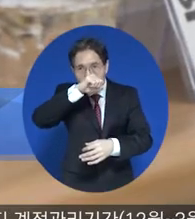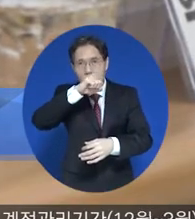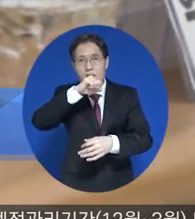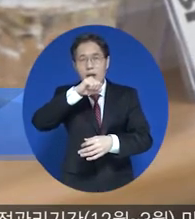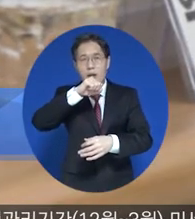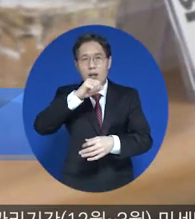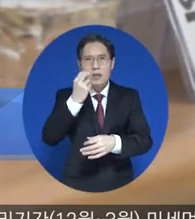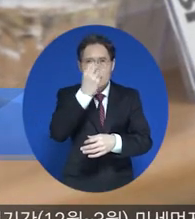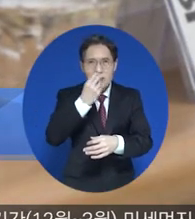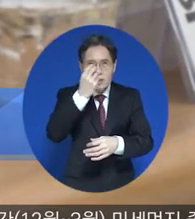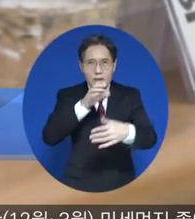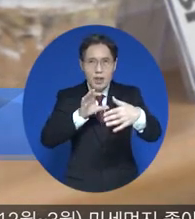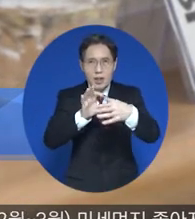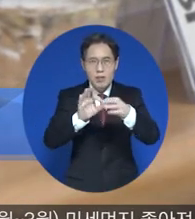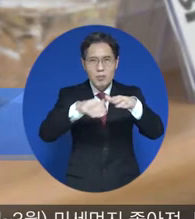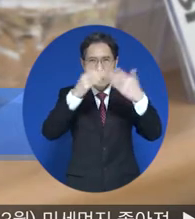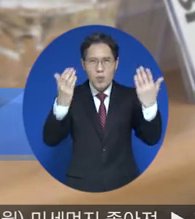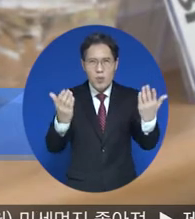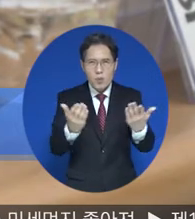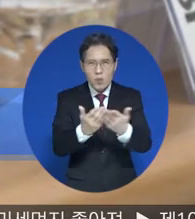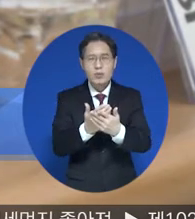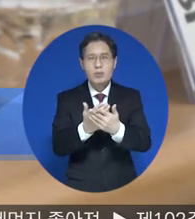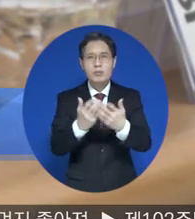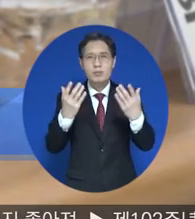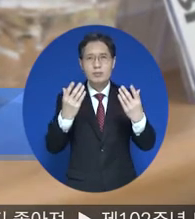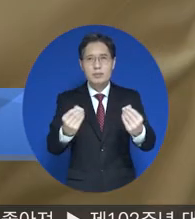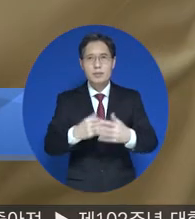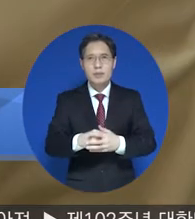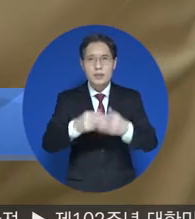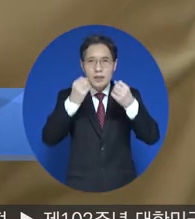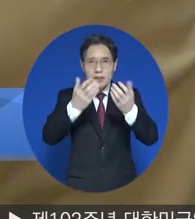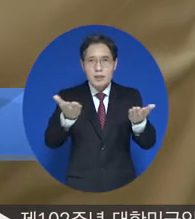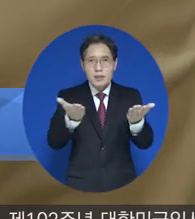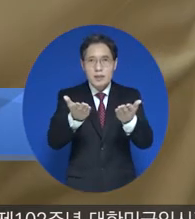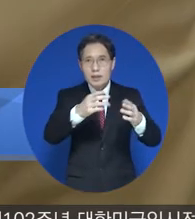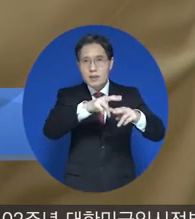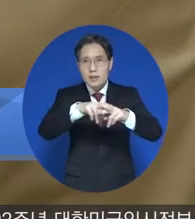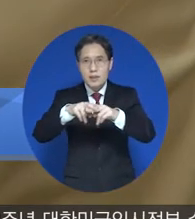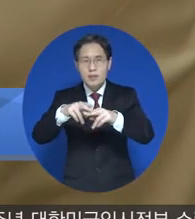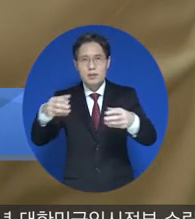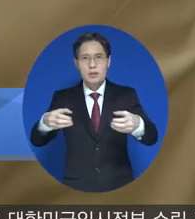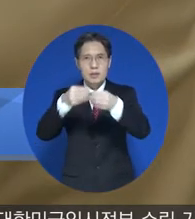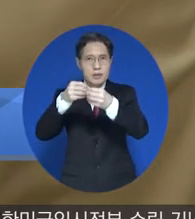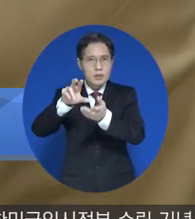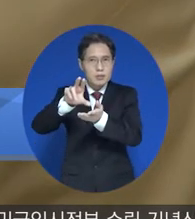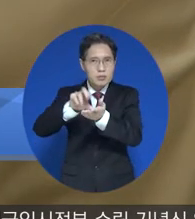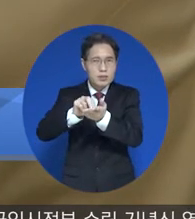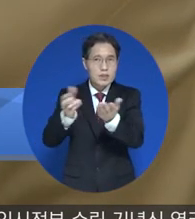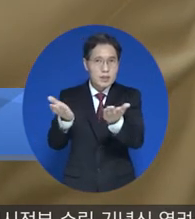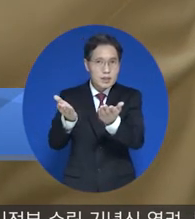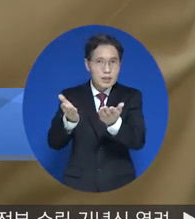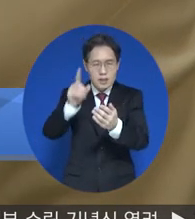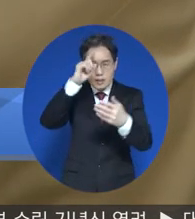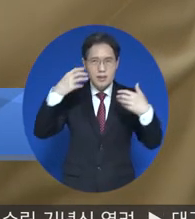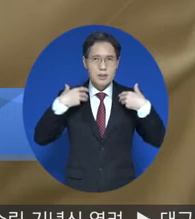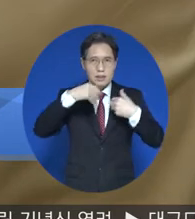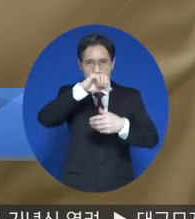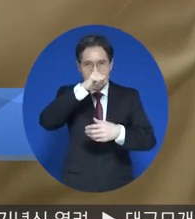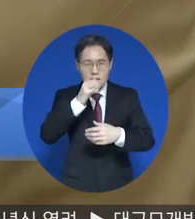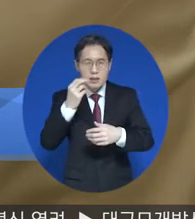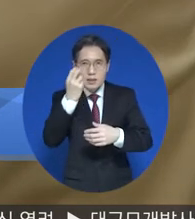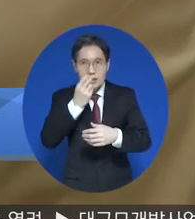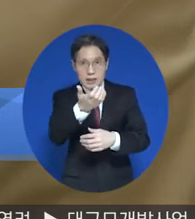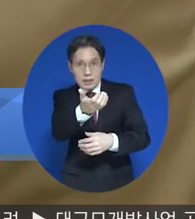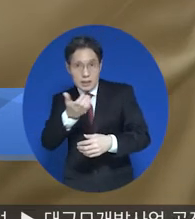추진 현황에 대해서도 점검했습니다 신규 사업과 쟁점 사업에 대해서는 정부 예산 심의 시작